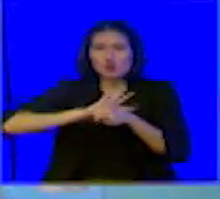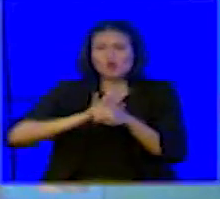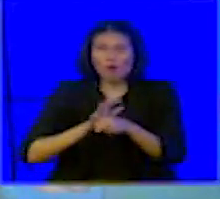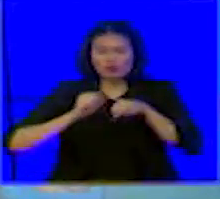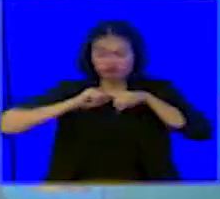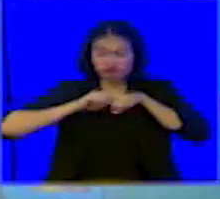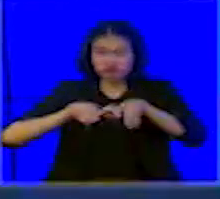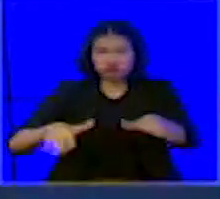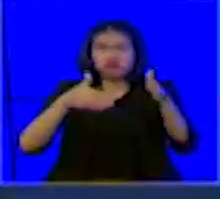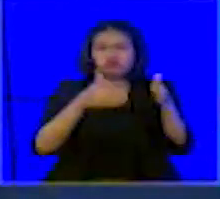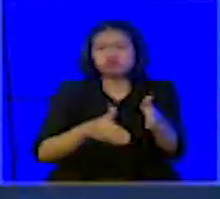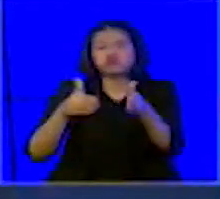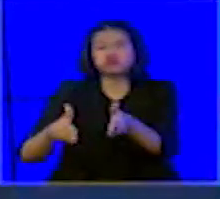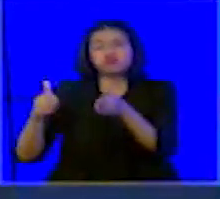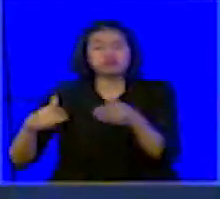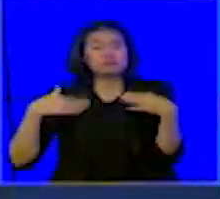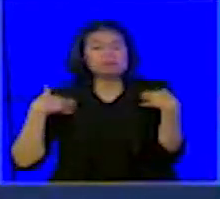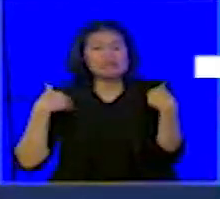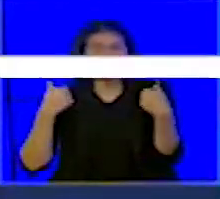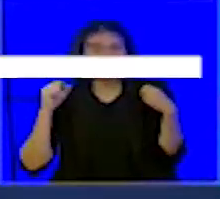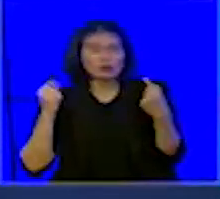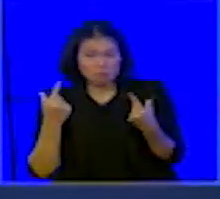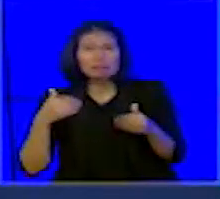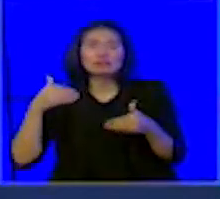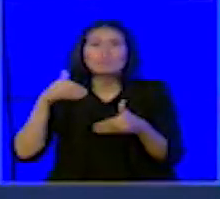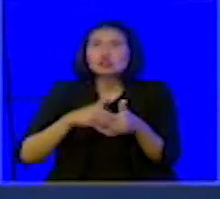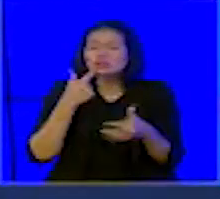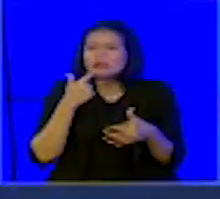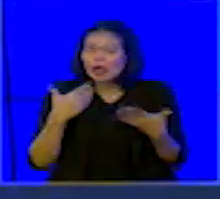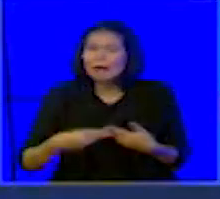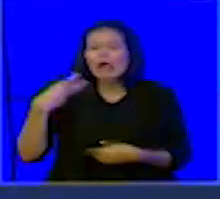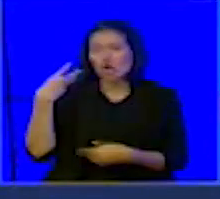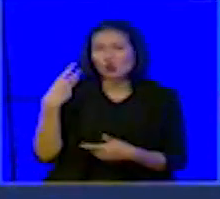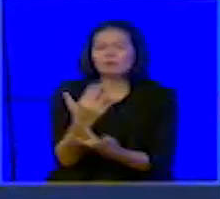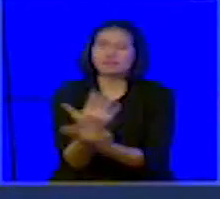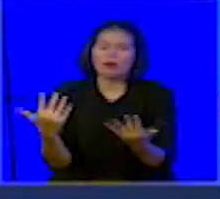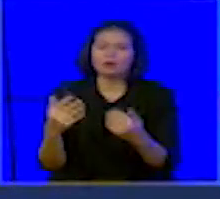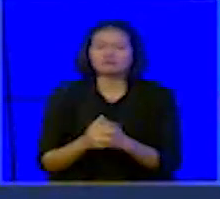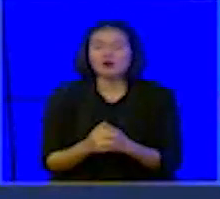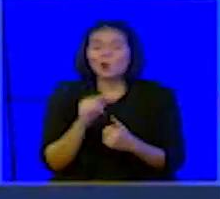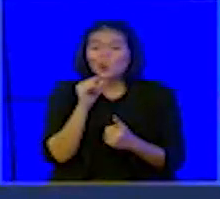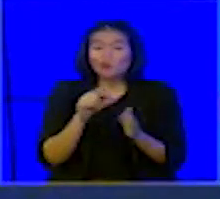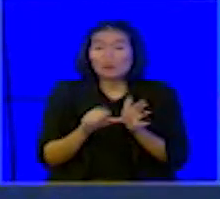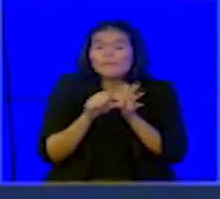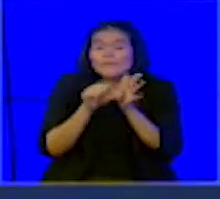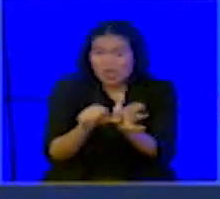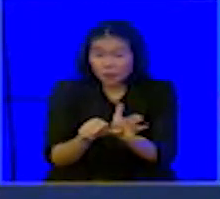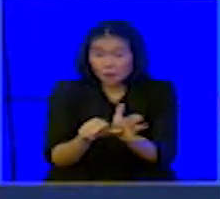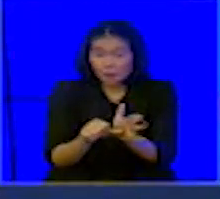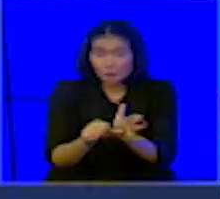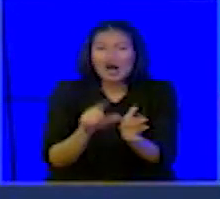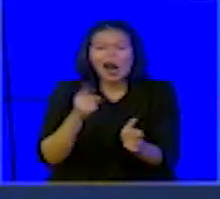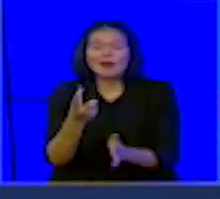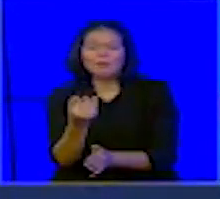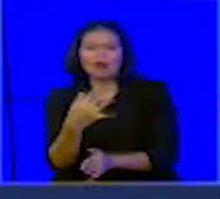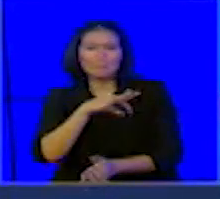Pemirsa, pandemi COVID-19 menghantam berbagai sektor kehidupan, termasuk perekonomian masyarakat. Untuk membantu meringankan kebutuhan sehari-hari, sejumlah